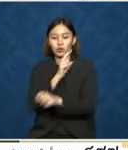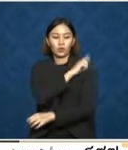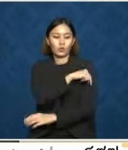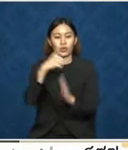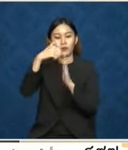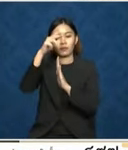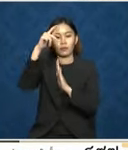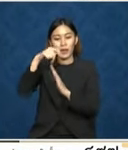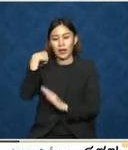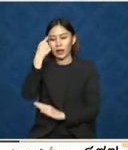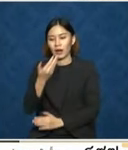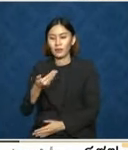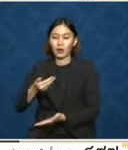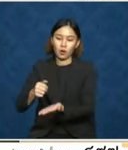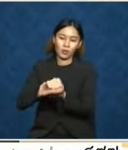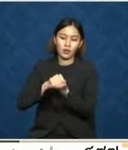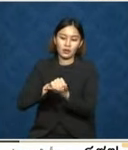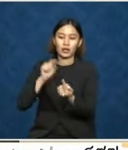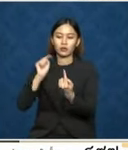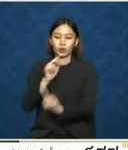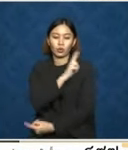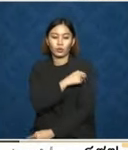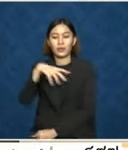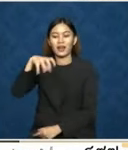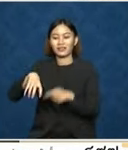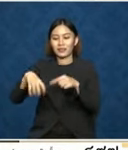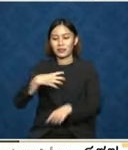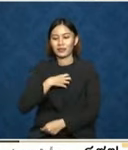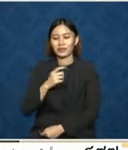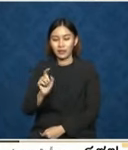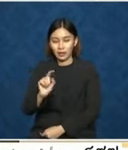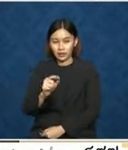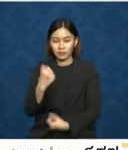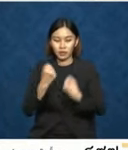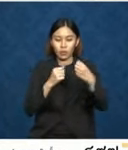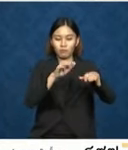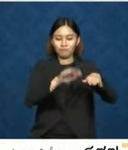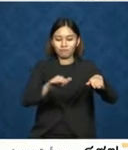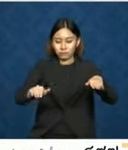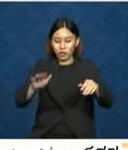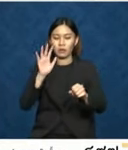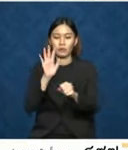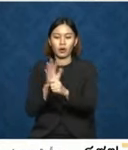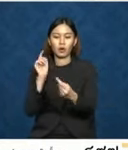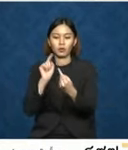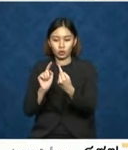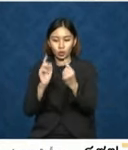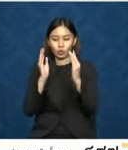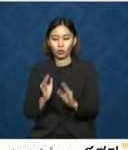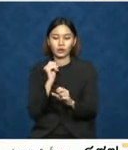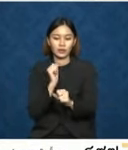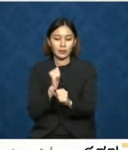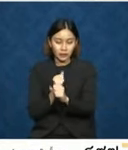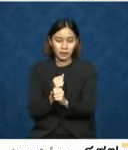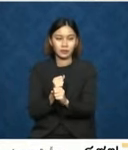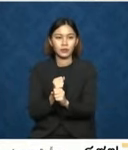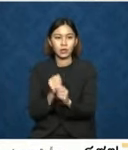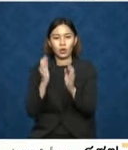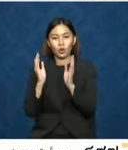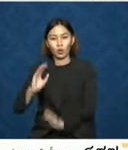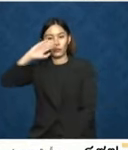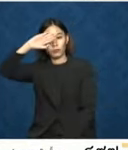และผู้มารับบริการในโรงพยาบาลค่ะต้องการให้มีสถานที่จอดรถให้เพียงพอต่อบุคลากรของโรงพยาบาล